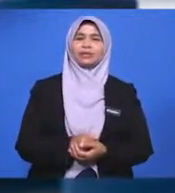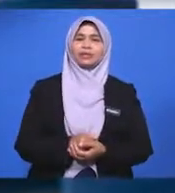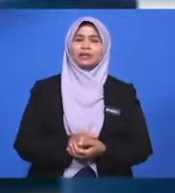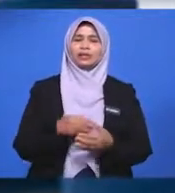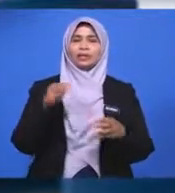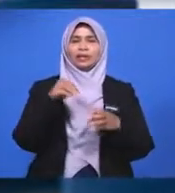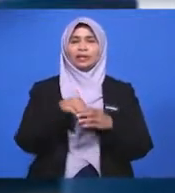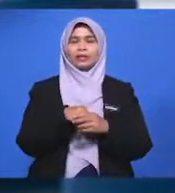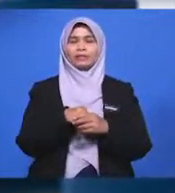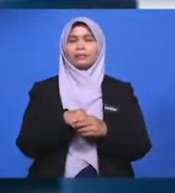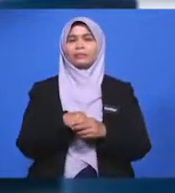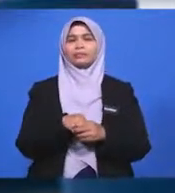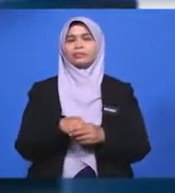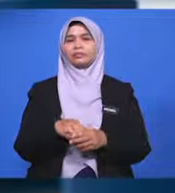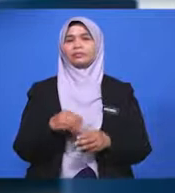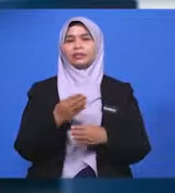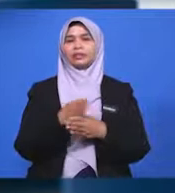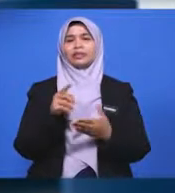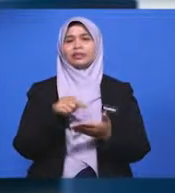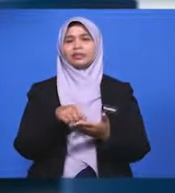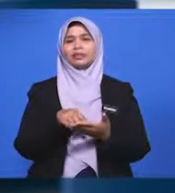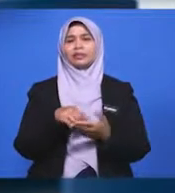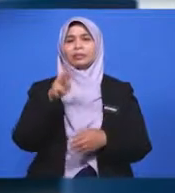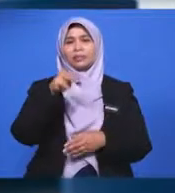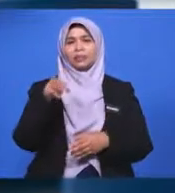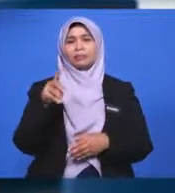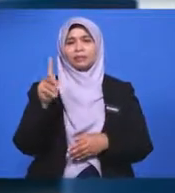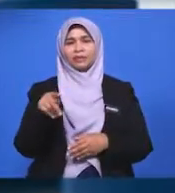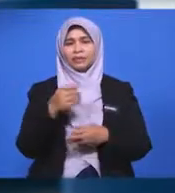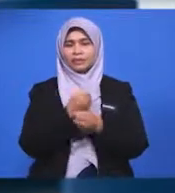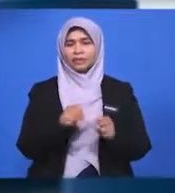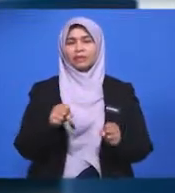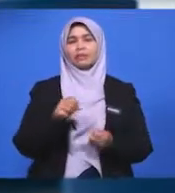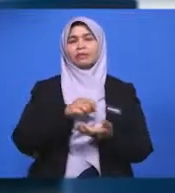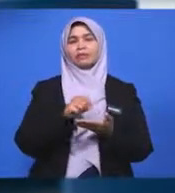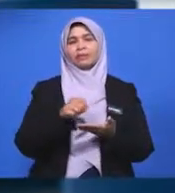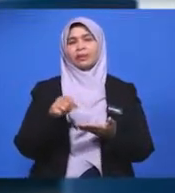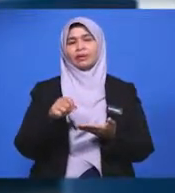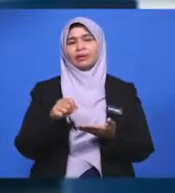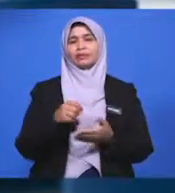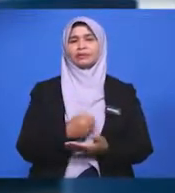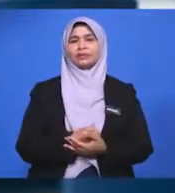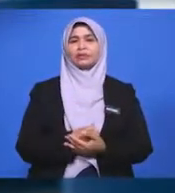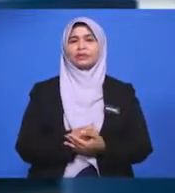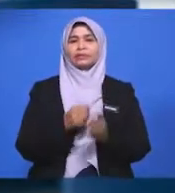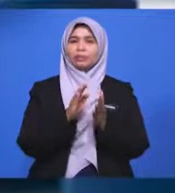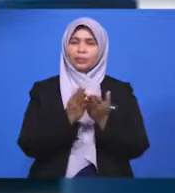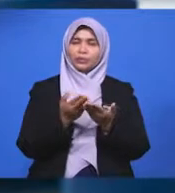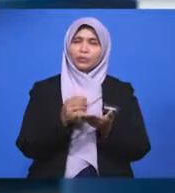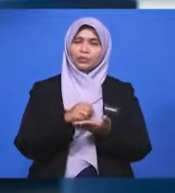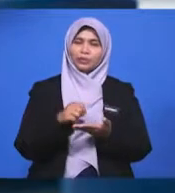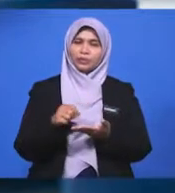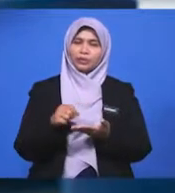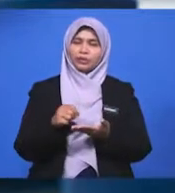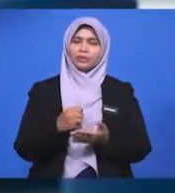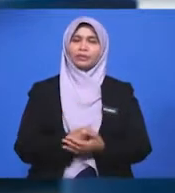Di dalam slot ini, murid-murid perlu sediakan pen atau pensel, buku